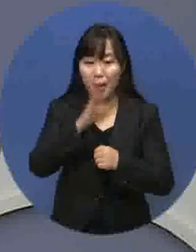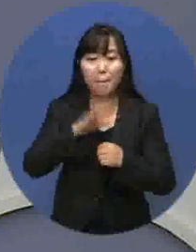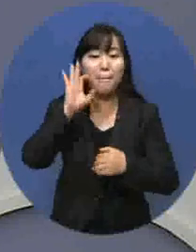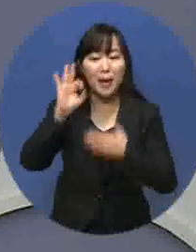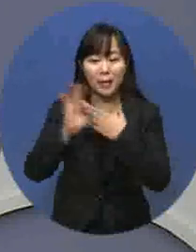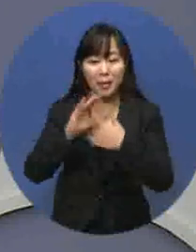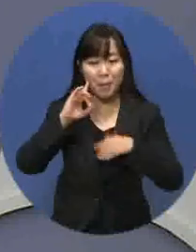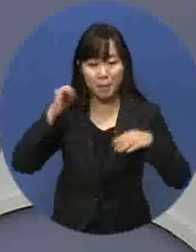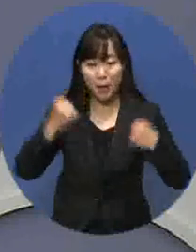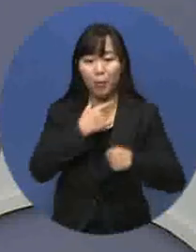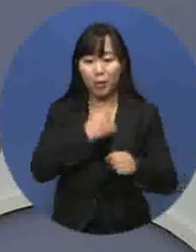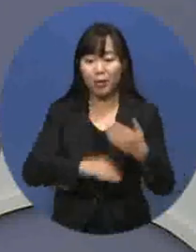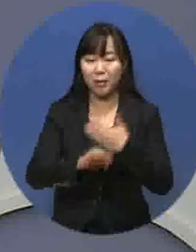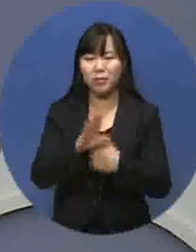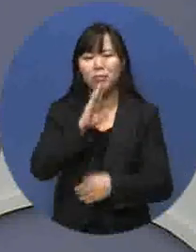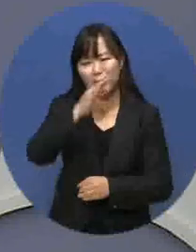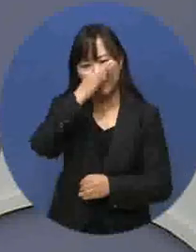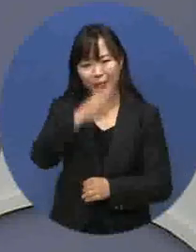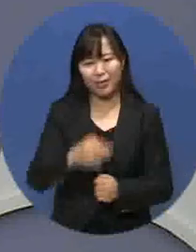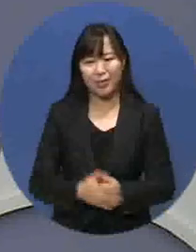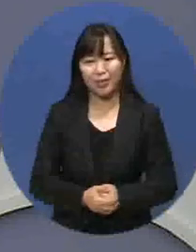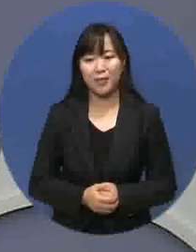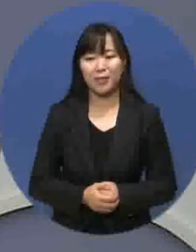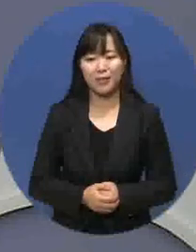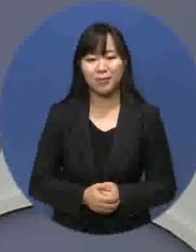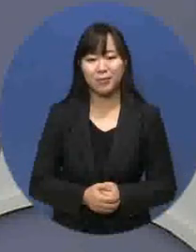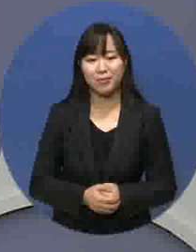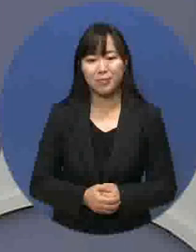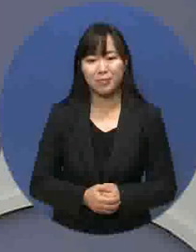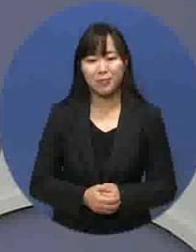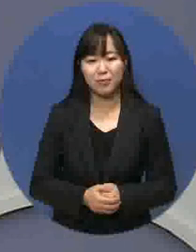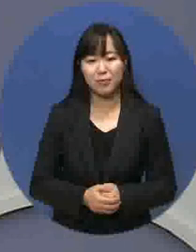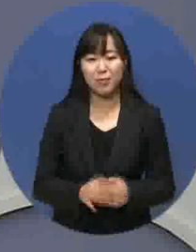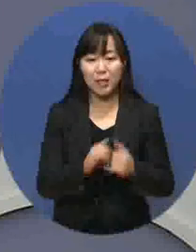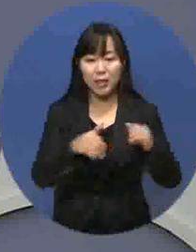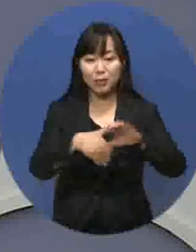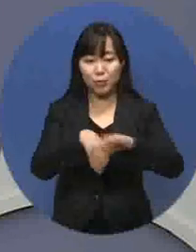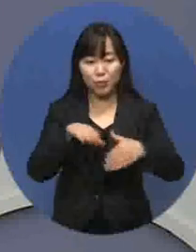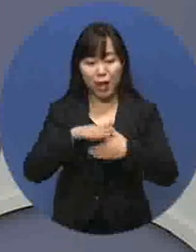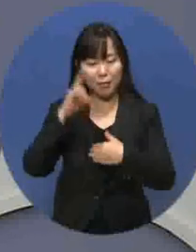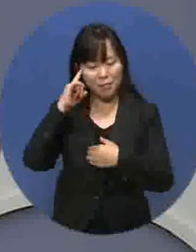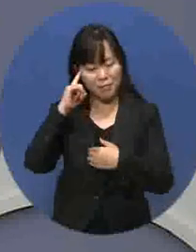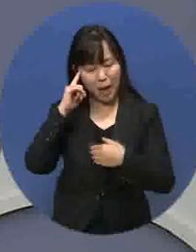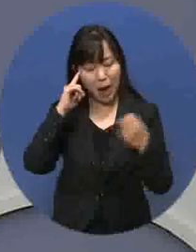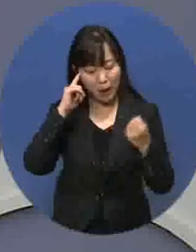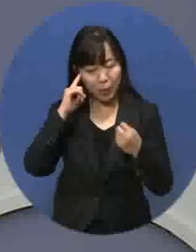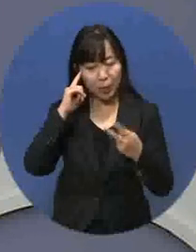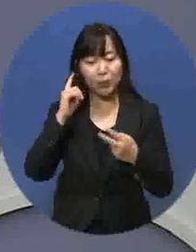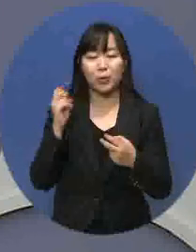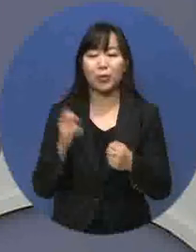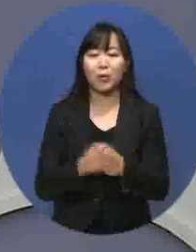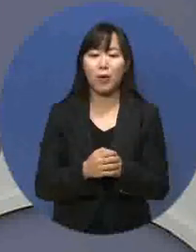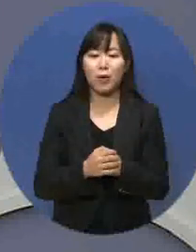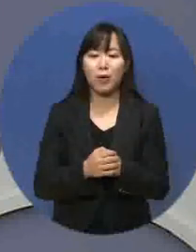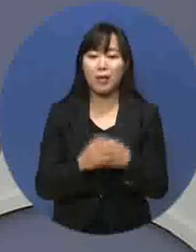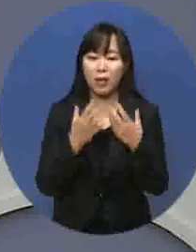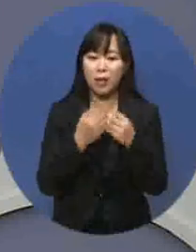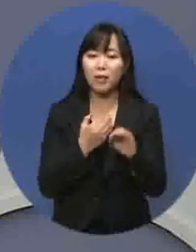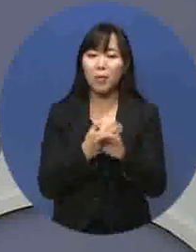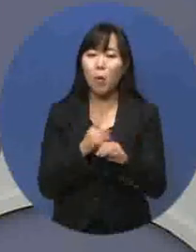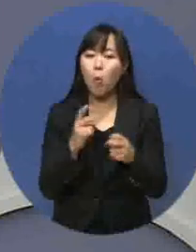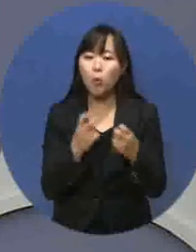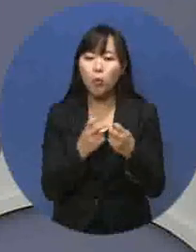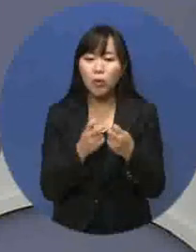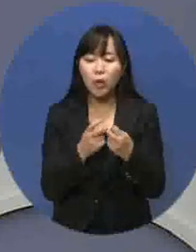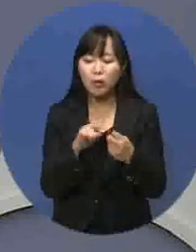배우를 하신다고 하시면 굉장히 힘든 일입니다. 그래서 어찌됐든 인문학으로 채우시고 또 예를 들어서 이제 어떻게 하면 이제 이걸 비울